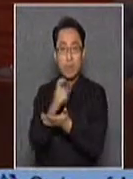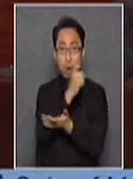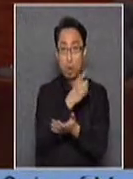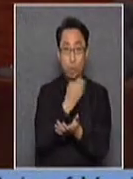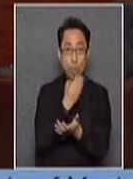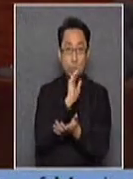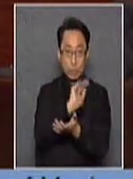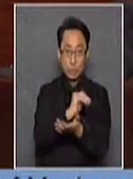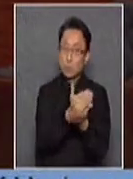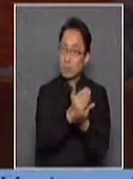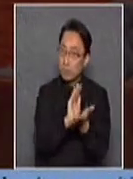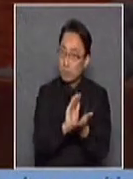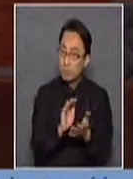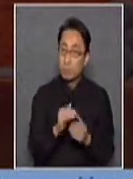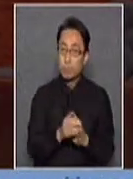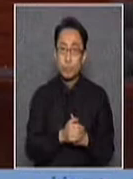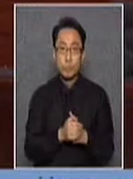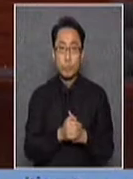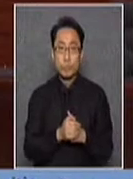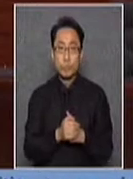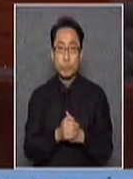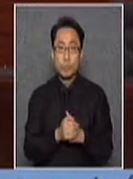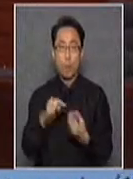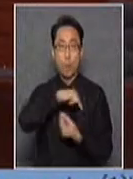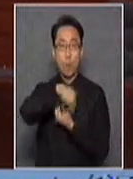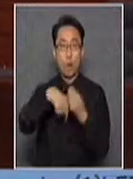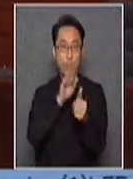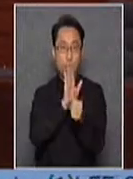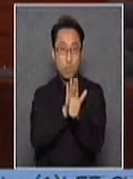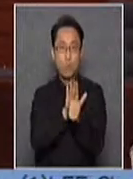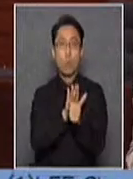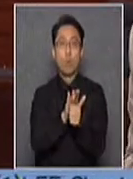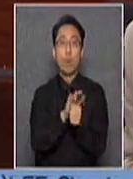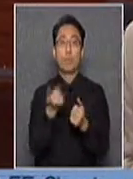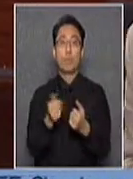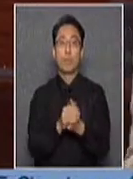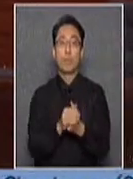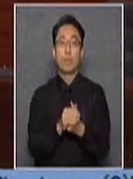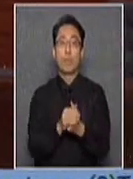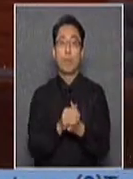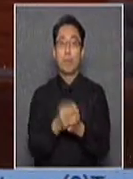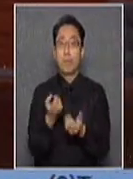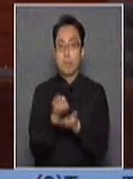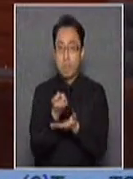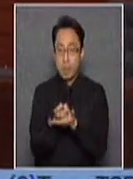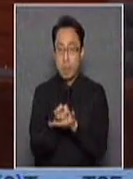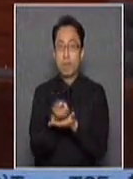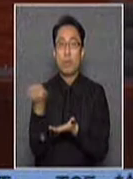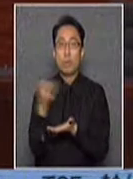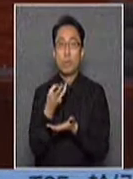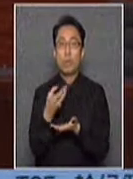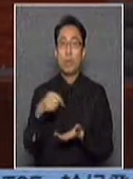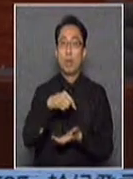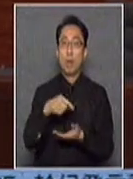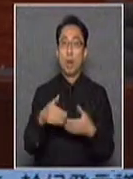試點用這個的環保、便宜而有這個的價值，又不佔用這個的路